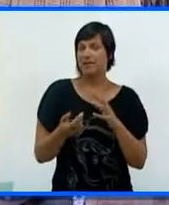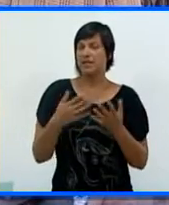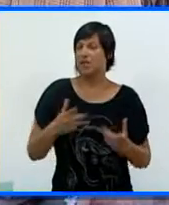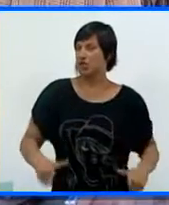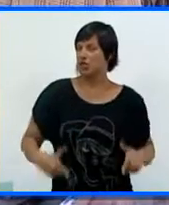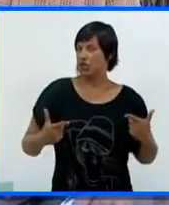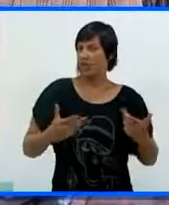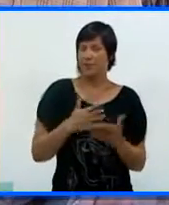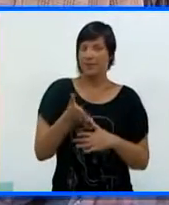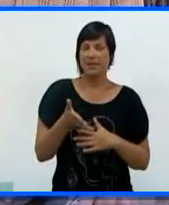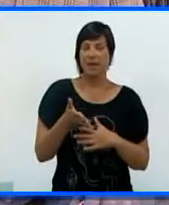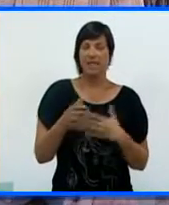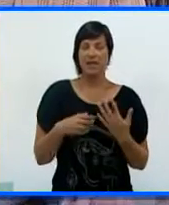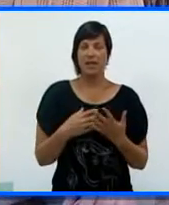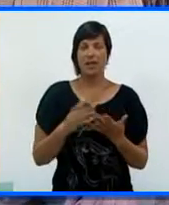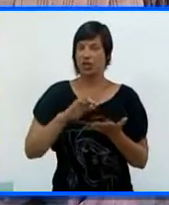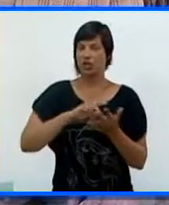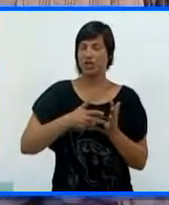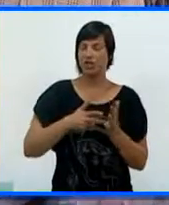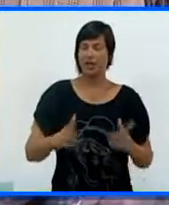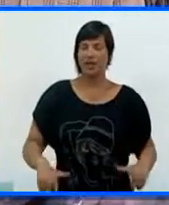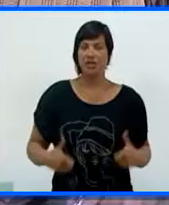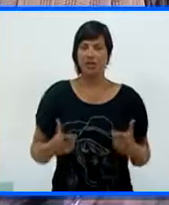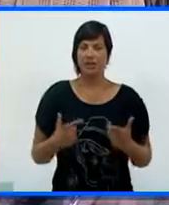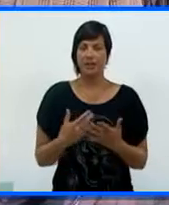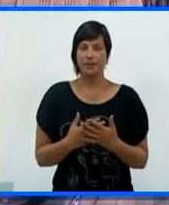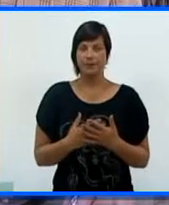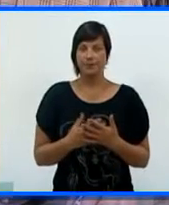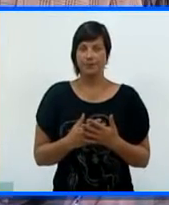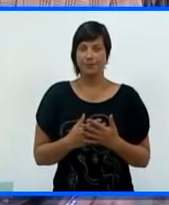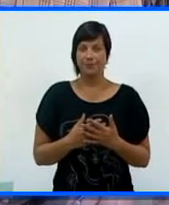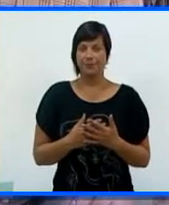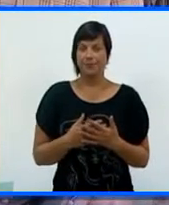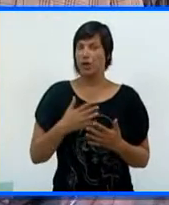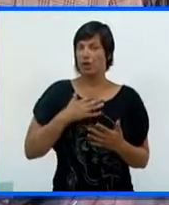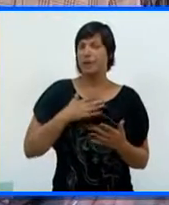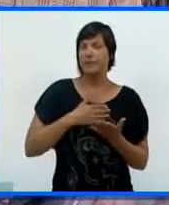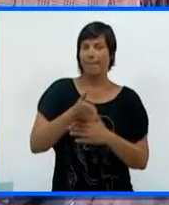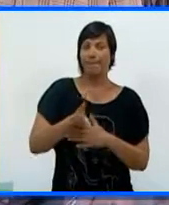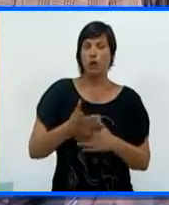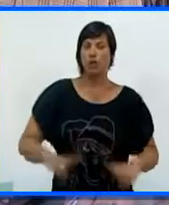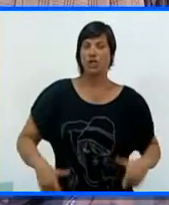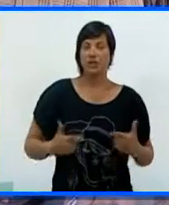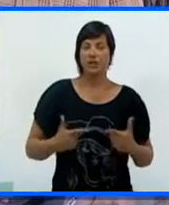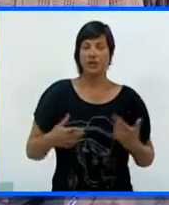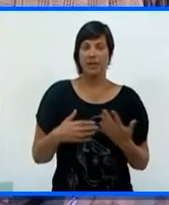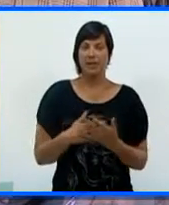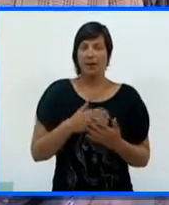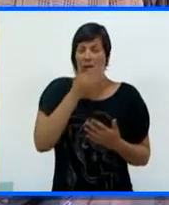kroz život? Kroz cijeli vas život? Kroz moj život je